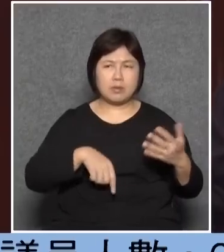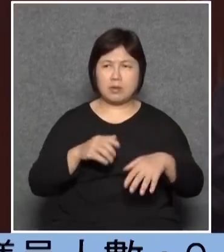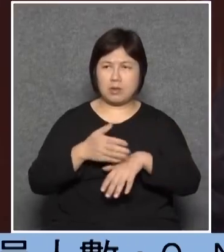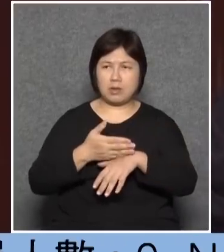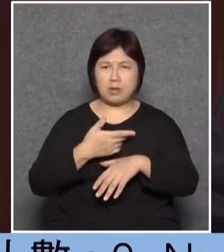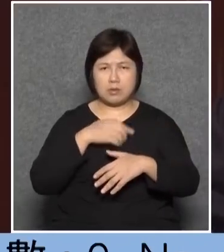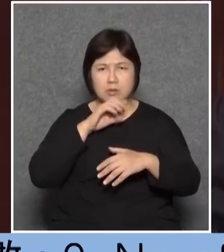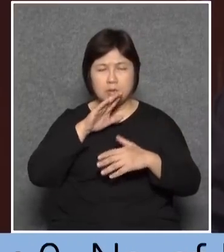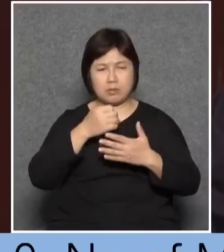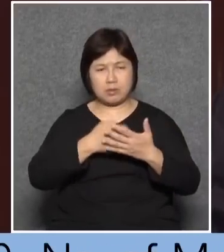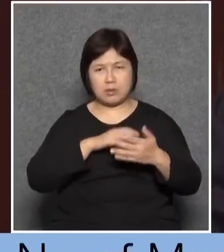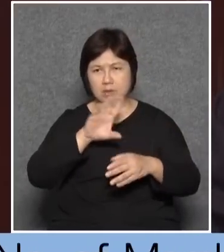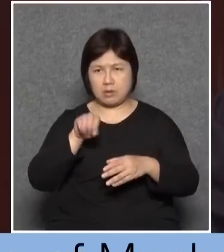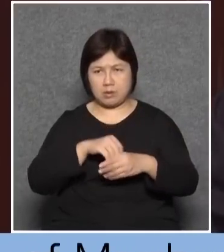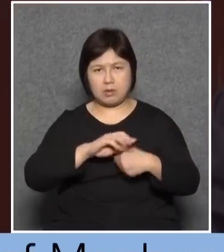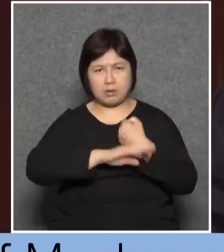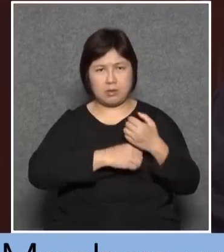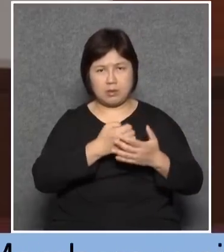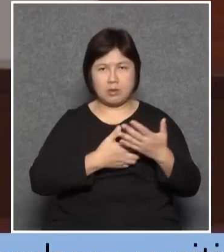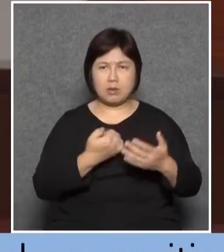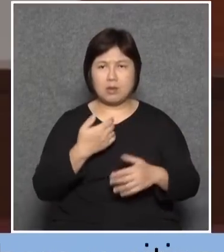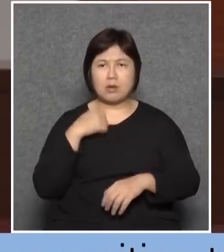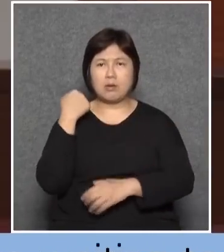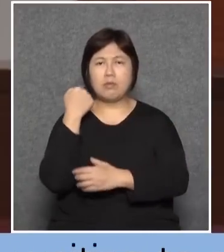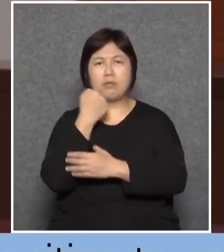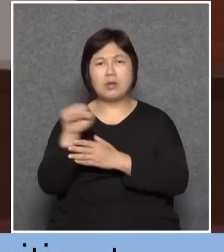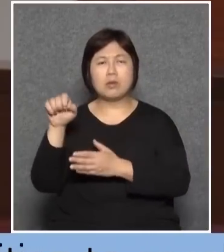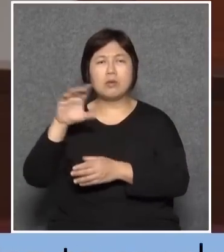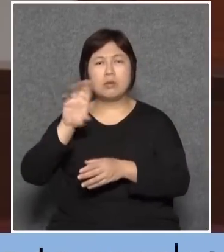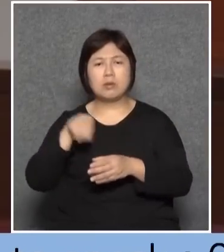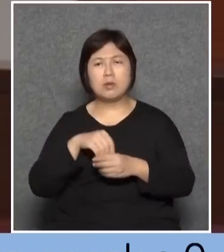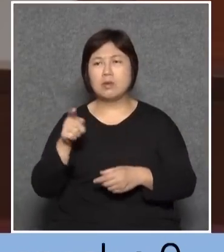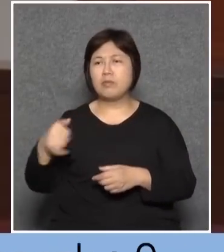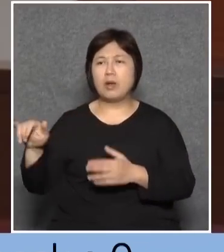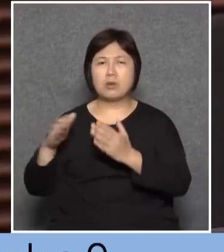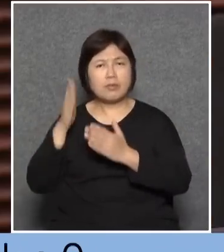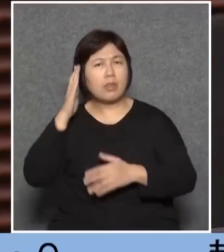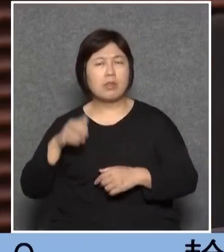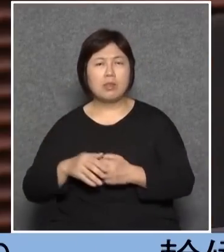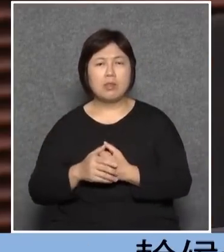出嘅條文是否納入條例草案發表意見？ 我反對納入，叫佢翻屋企瞓覺。